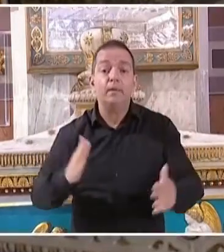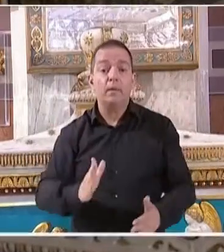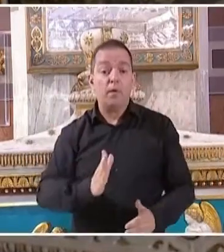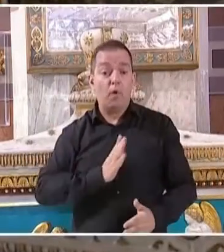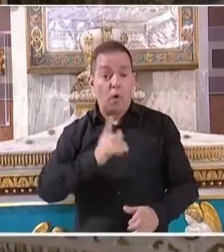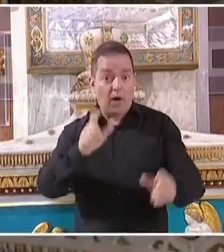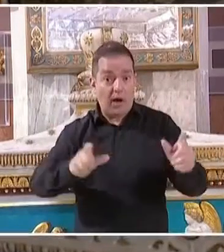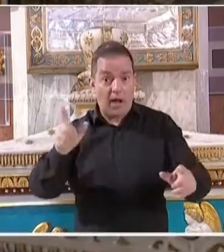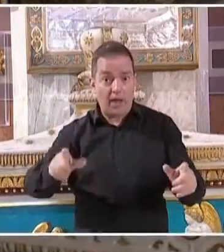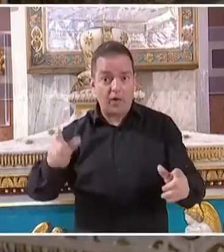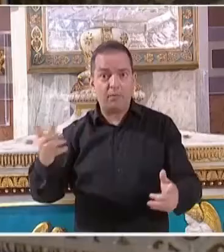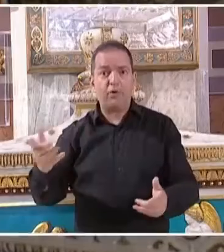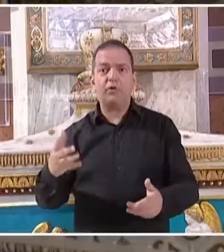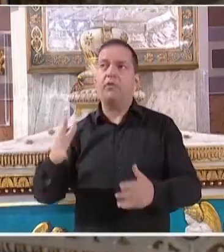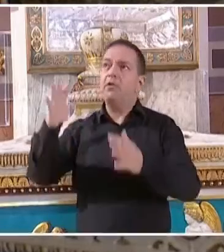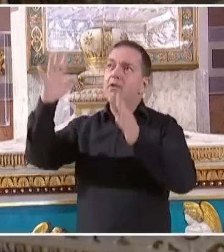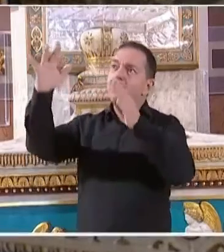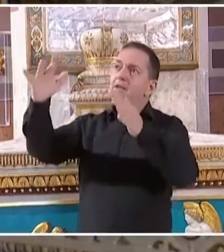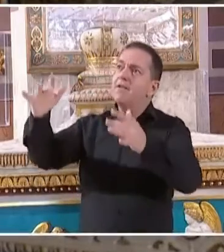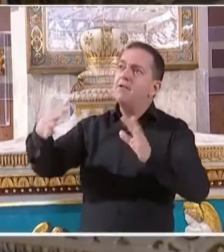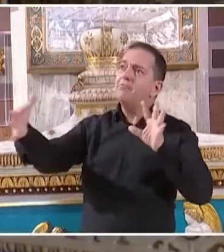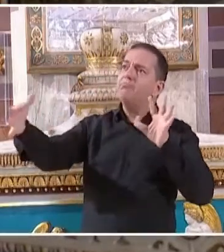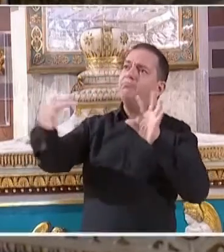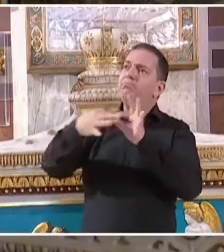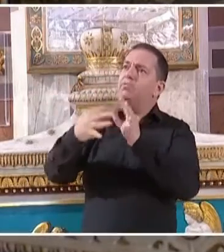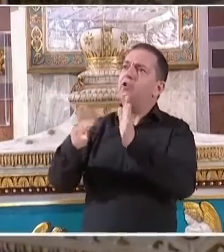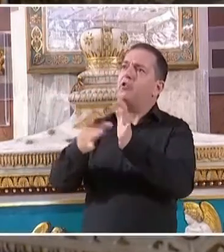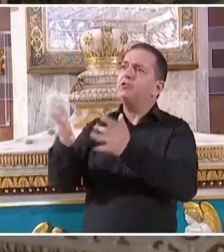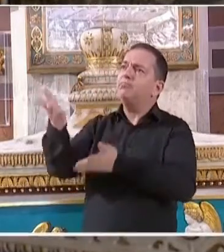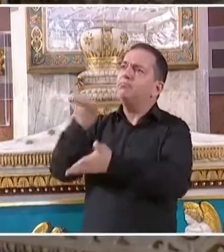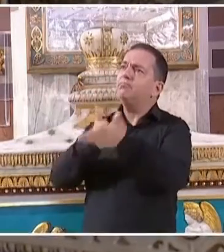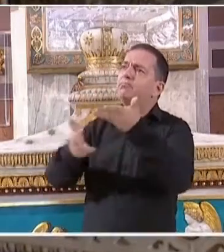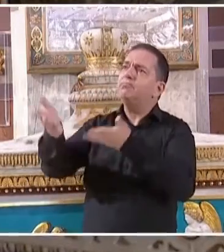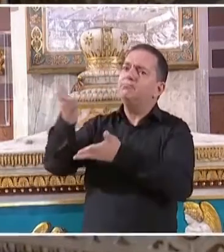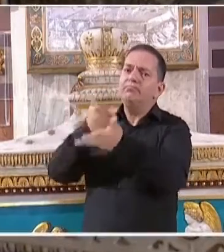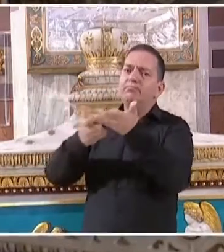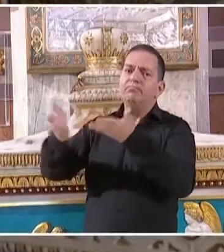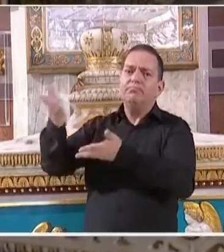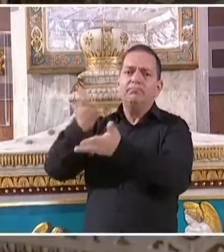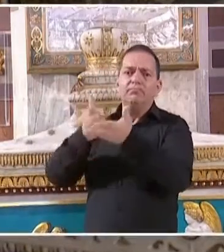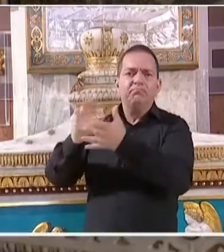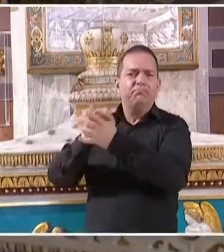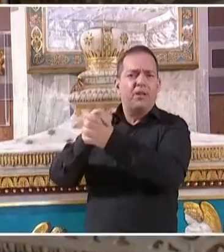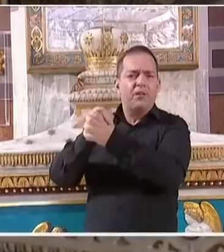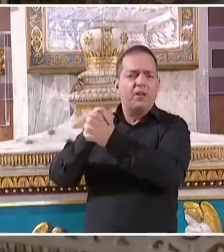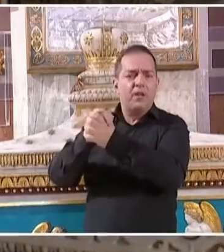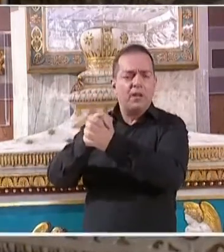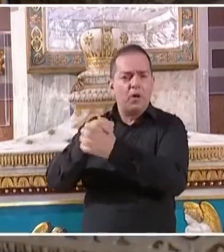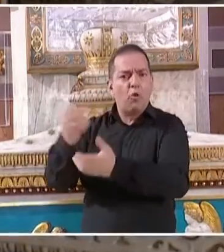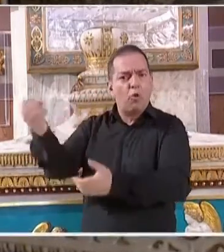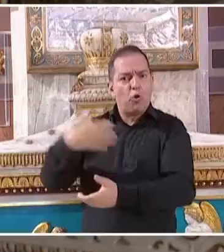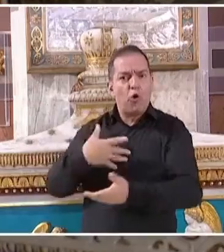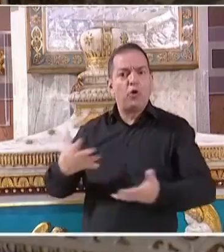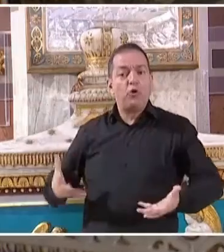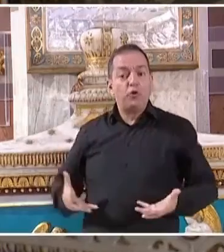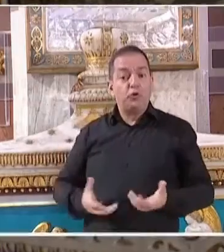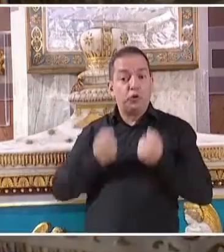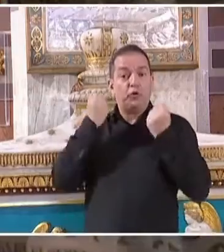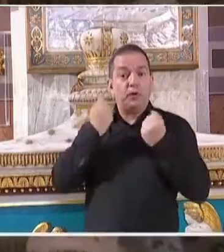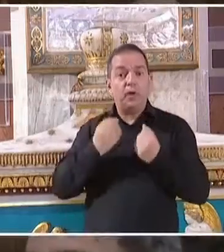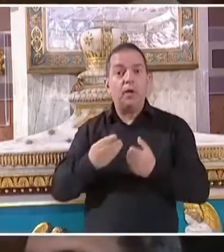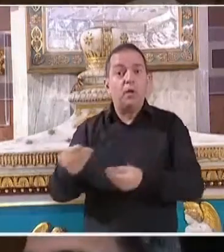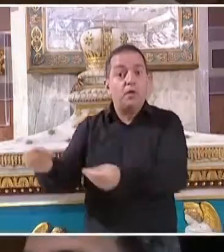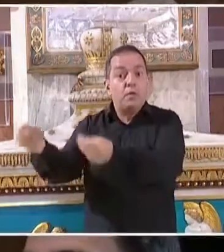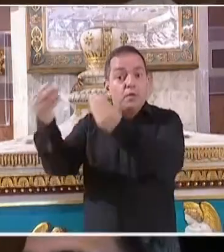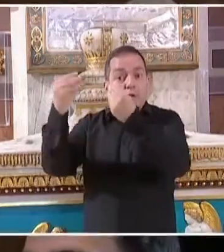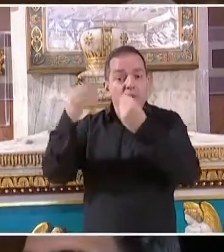του συνδέσμου του με τον Χριστό και να δέχεται την εν Χριστώ σωτηρία που του